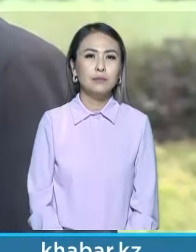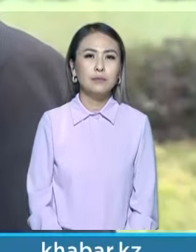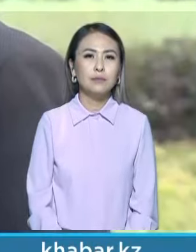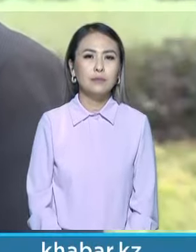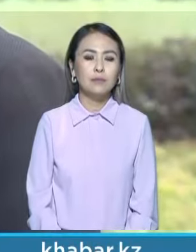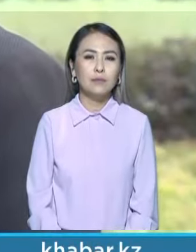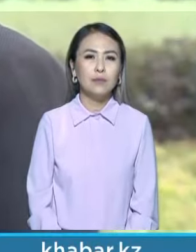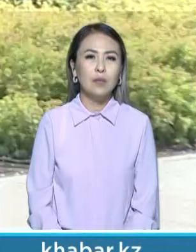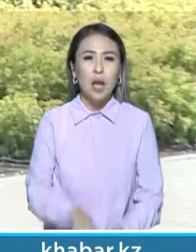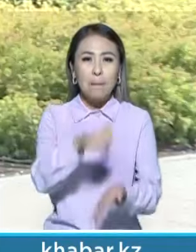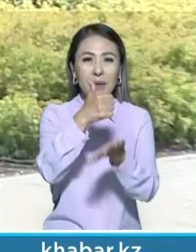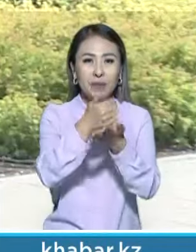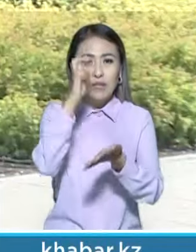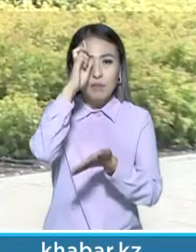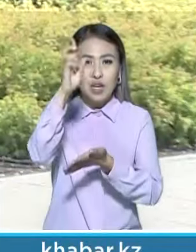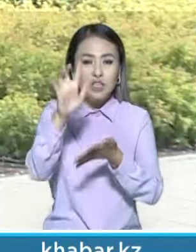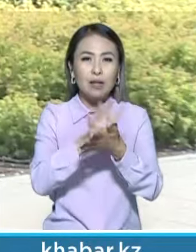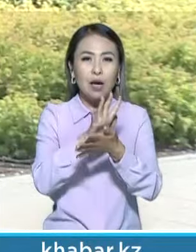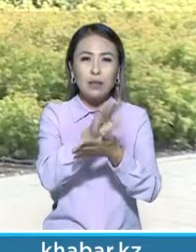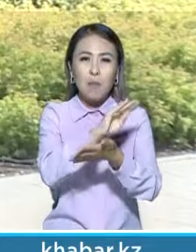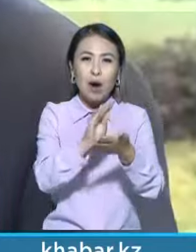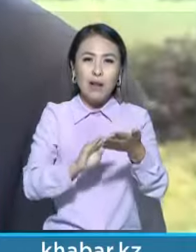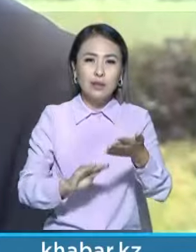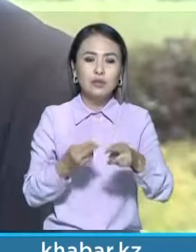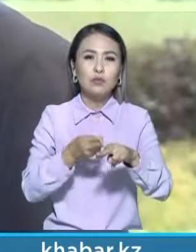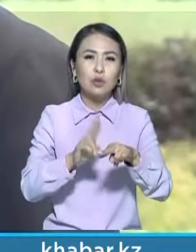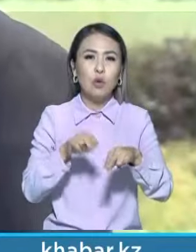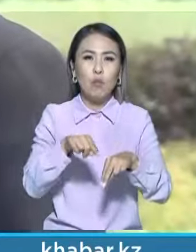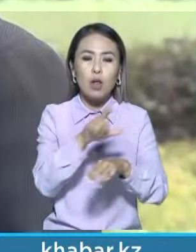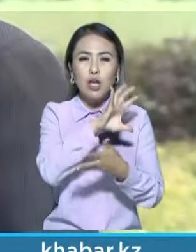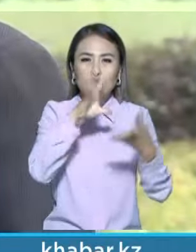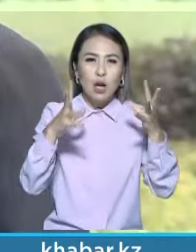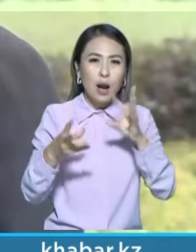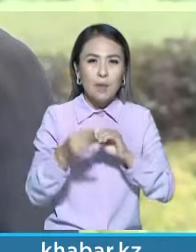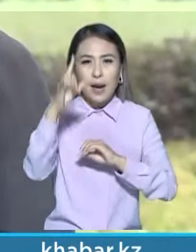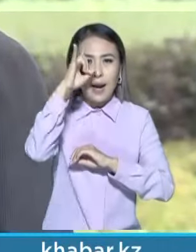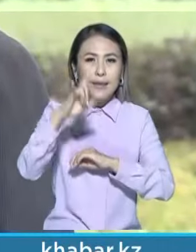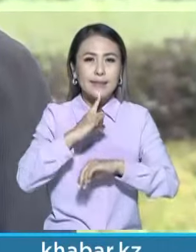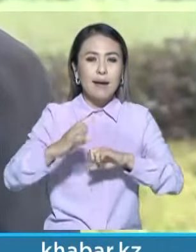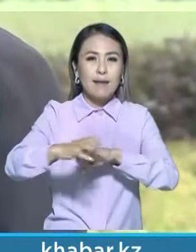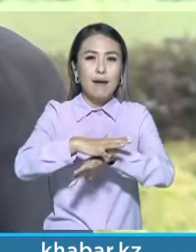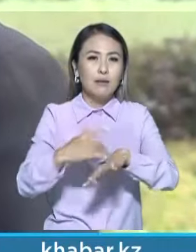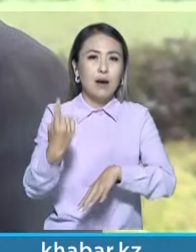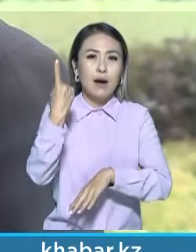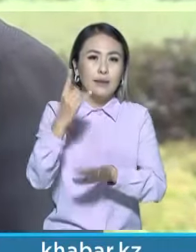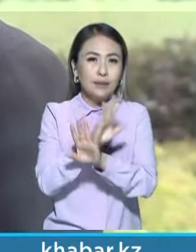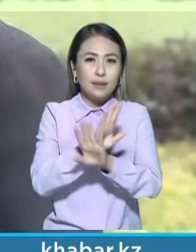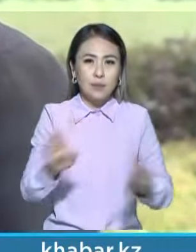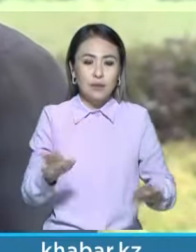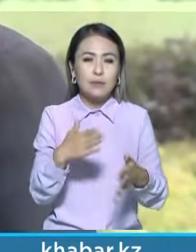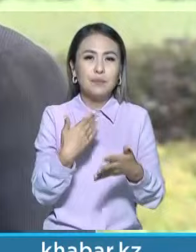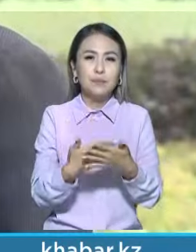Мемлекет басшысының мақаласының маңызы өте зор деп санаймын. Бұл мақала ол жалпы Қазақстан халқына ғана емес, бұл жалпы